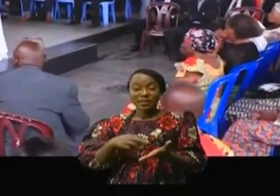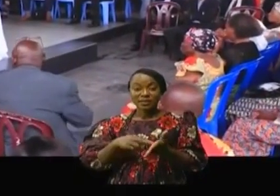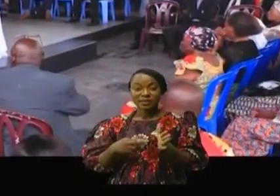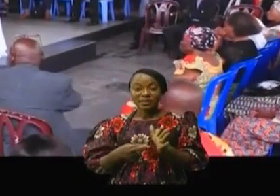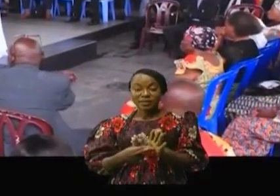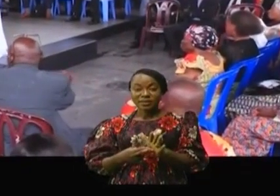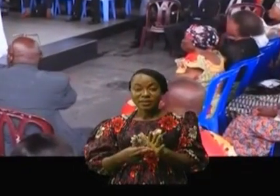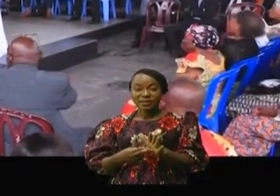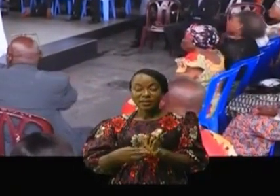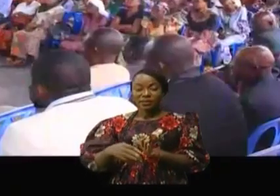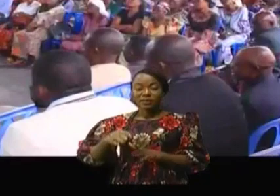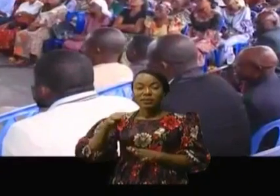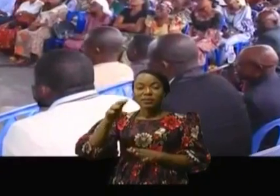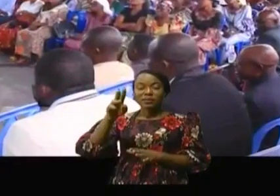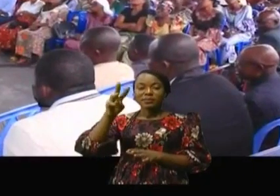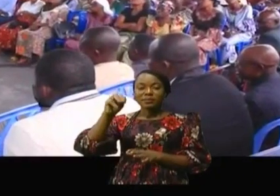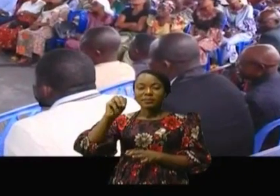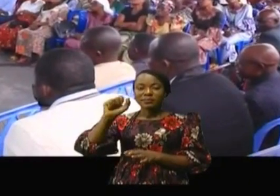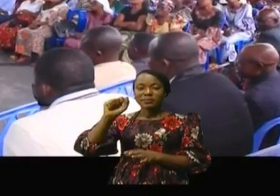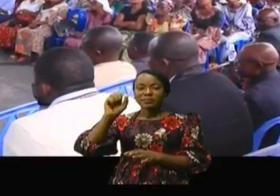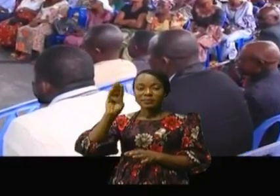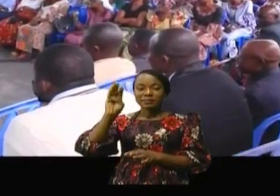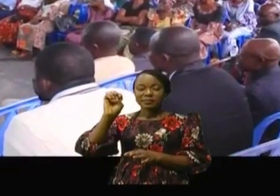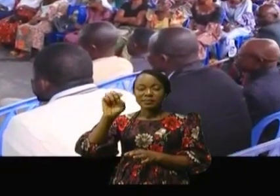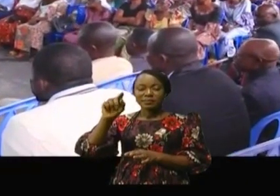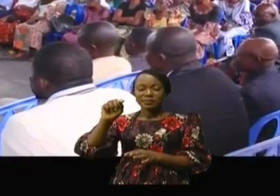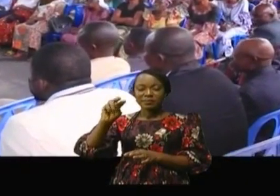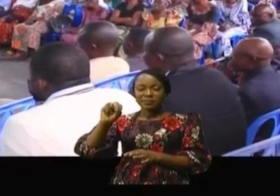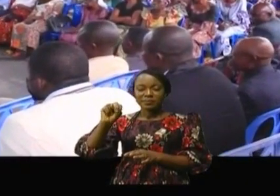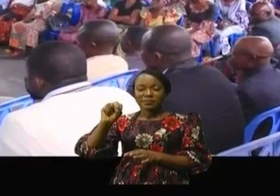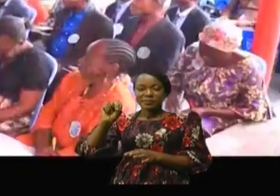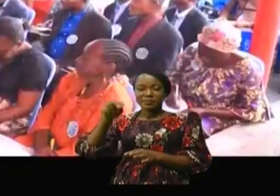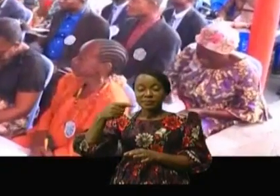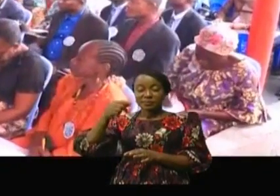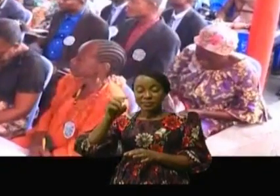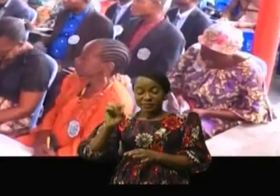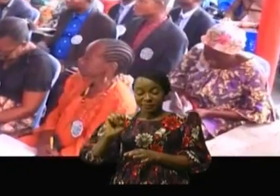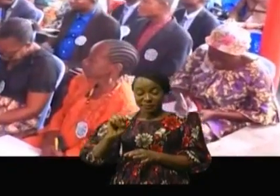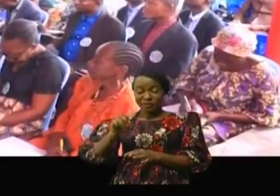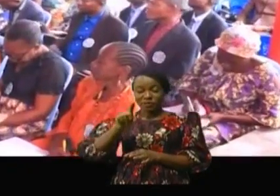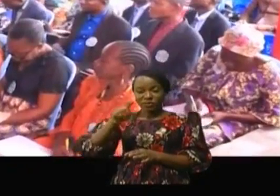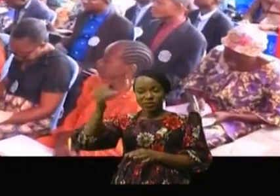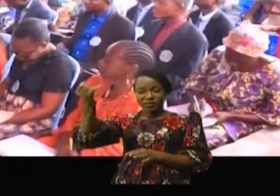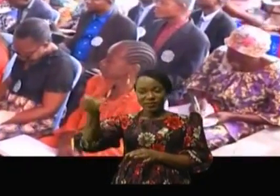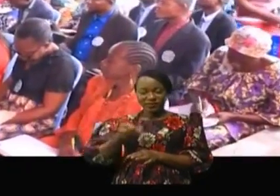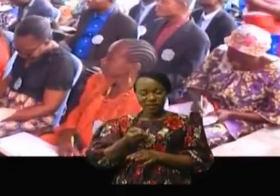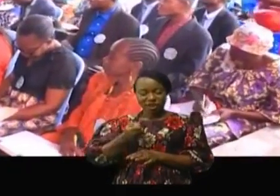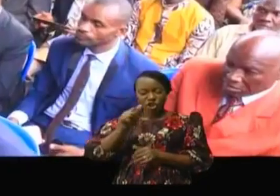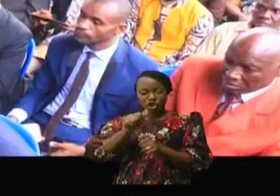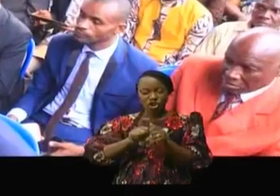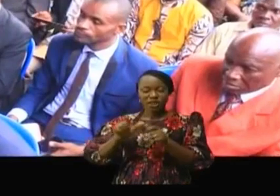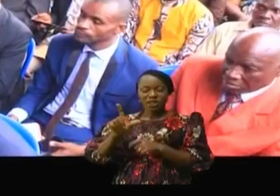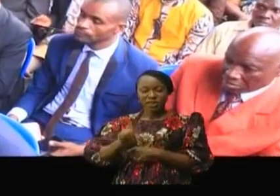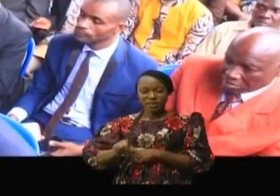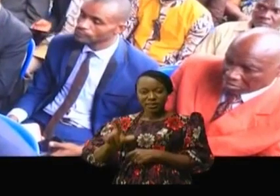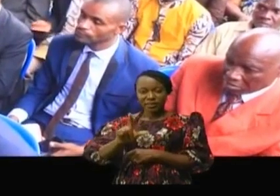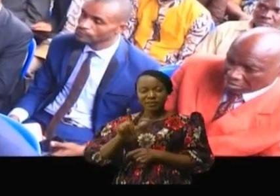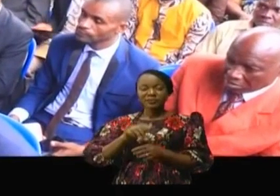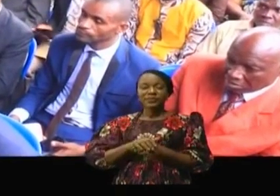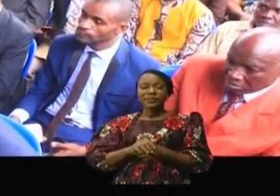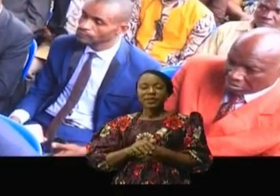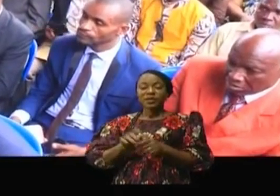à la réunion hebdomadaire de tout le lundi de chaque semaine, regroupant tous les responsables de départements et